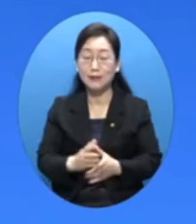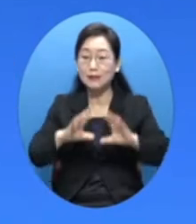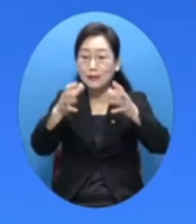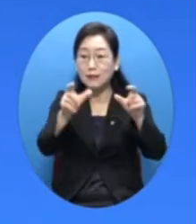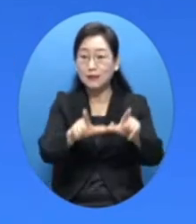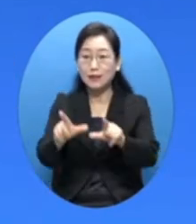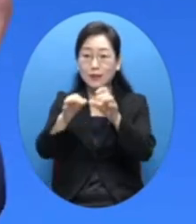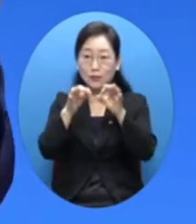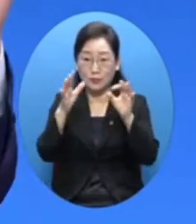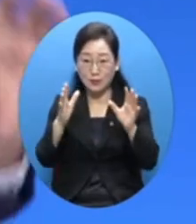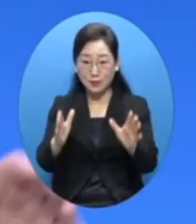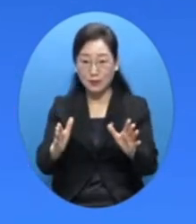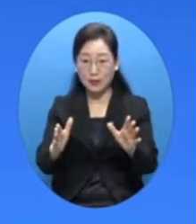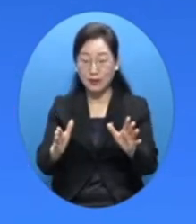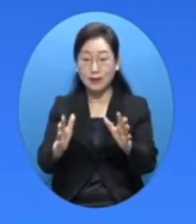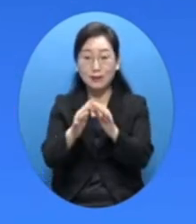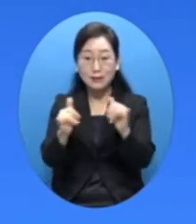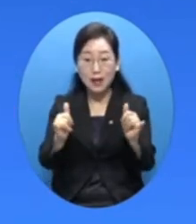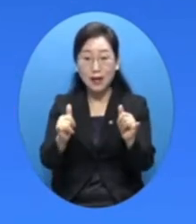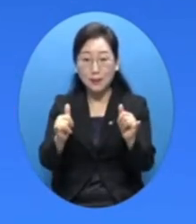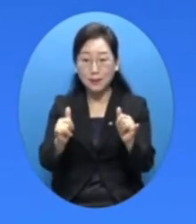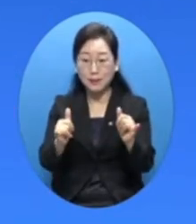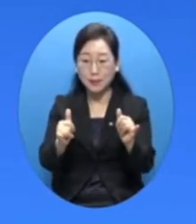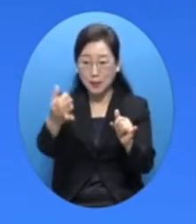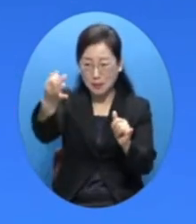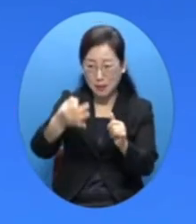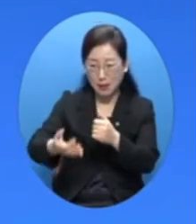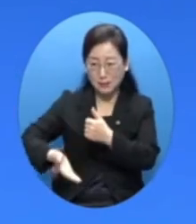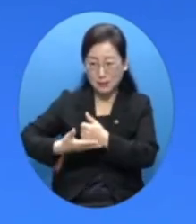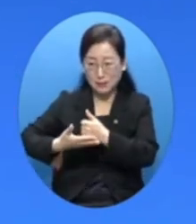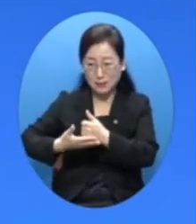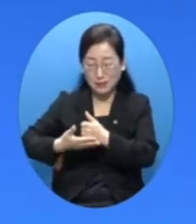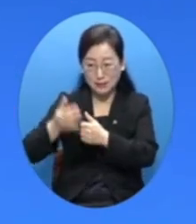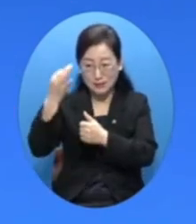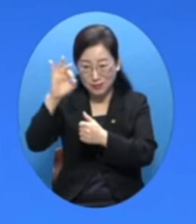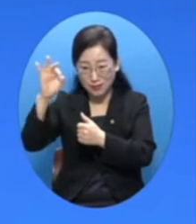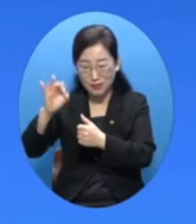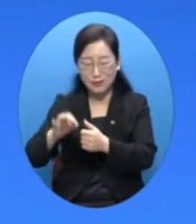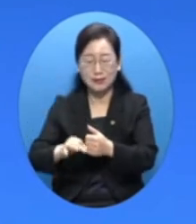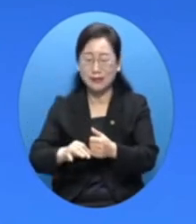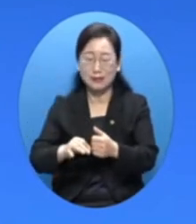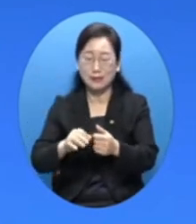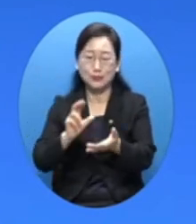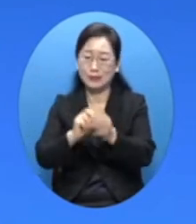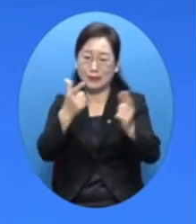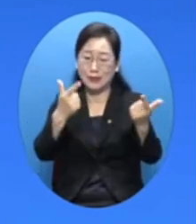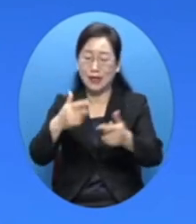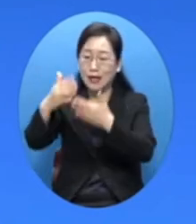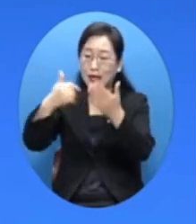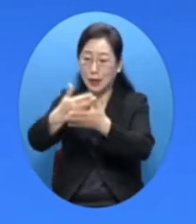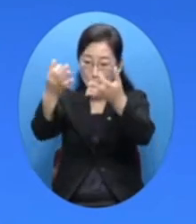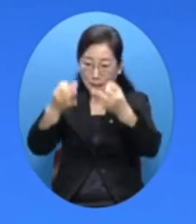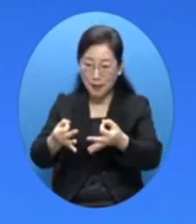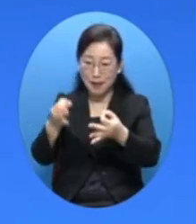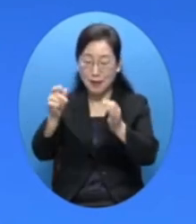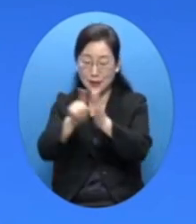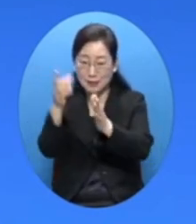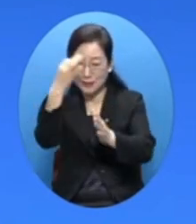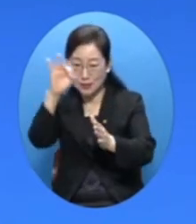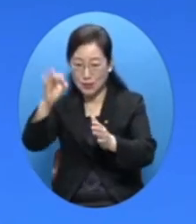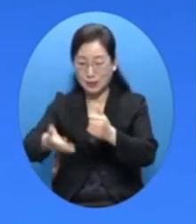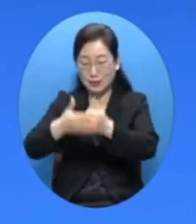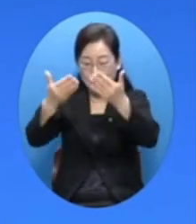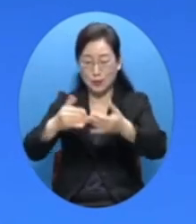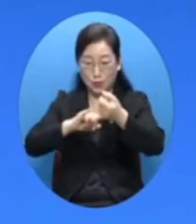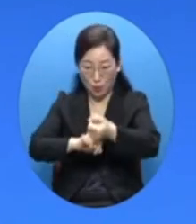살아가는 동안에 사람에게 인정받고 친절받는 것은 두 번째 문제입니다. 하나님 앞에 인정받고 친절받는 여러분 되기를 주님의